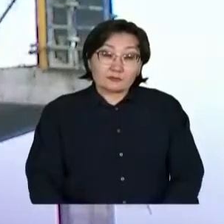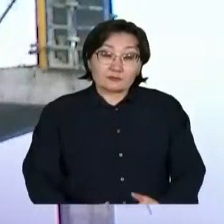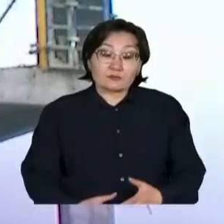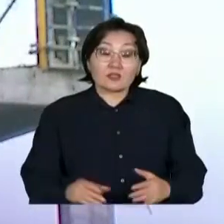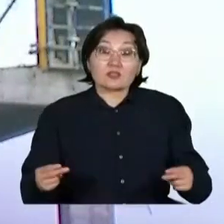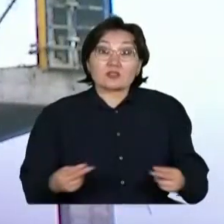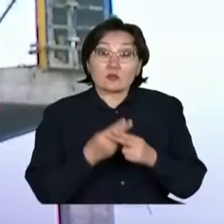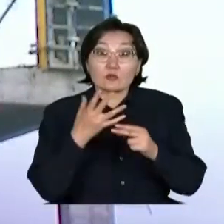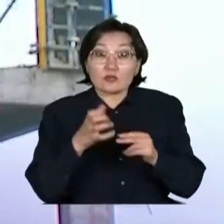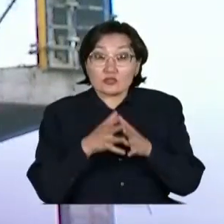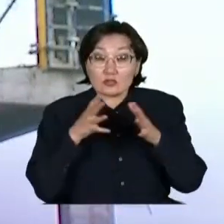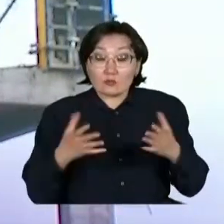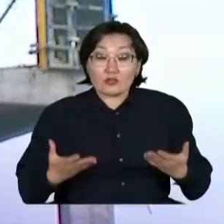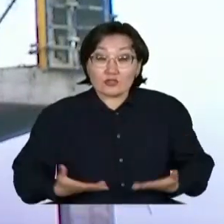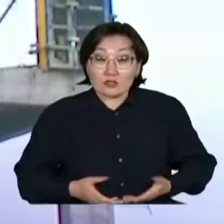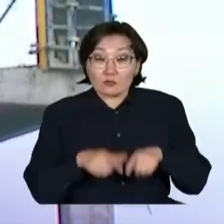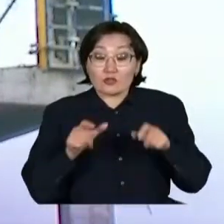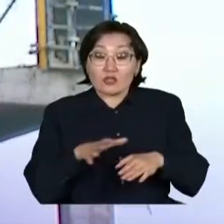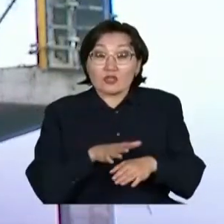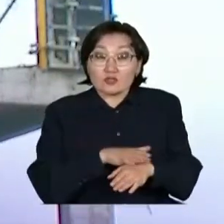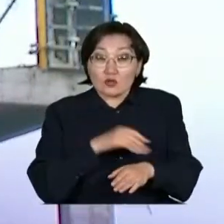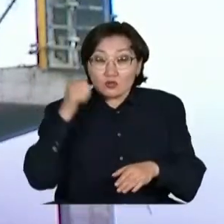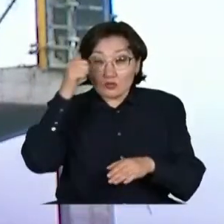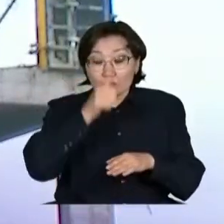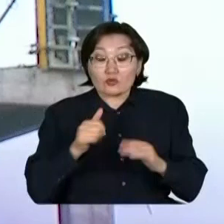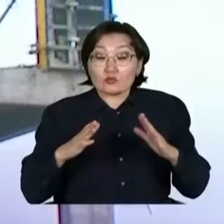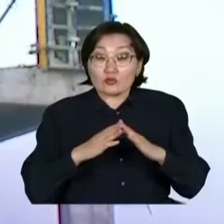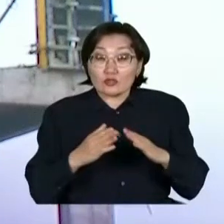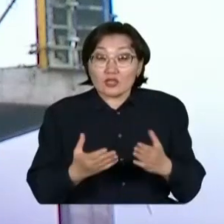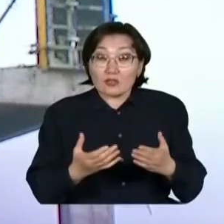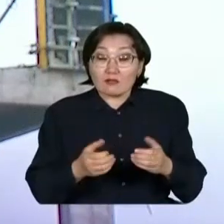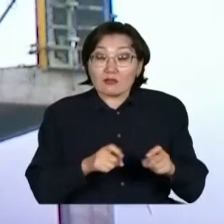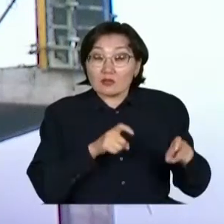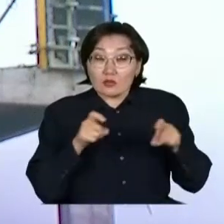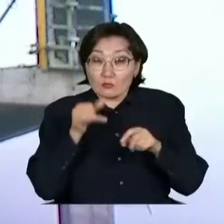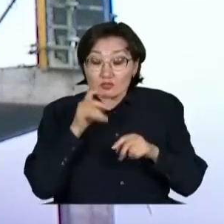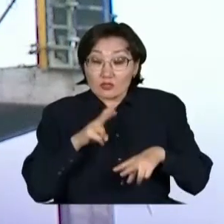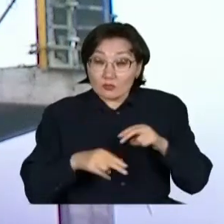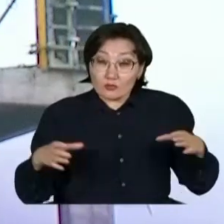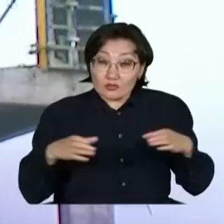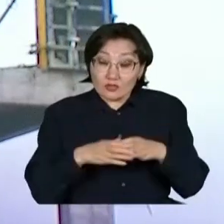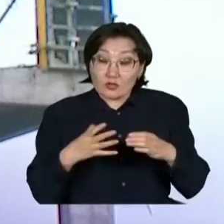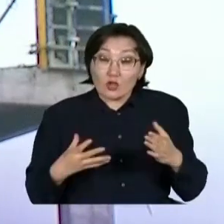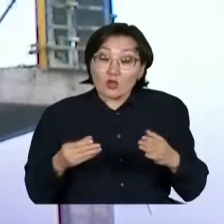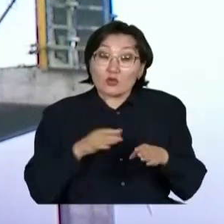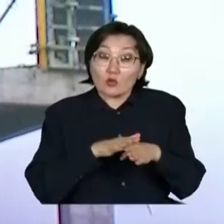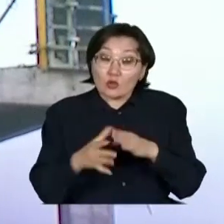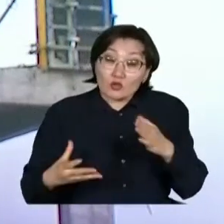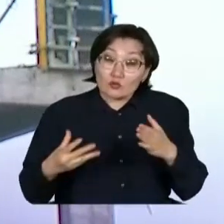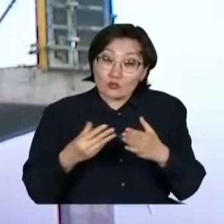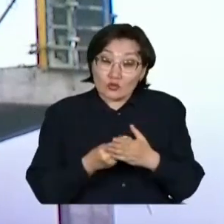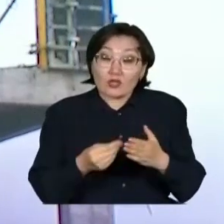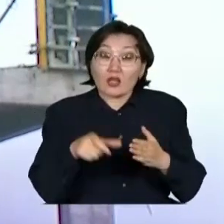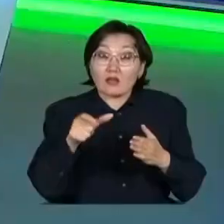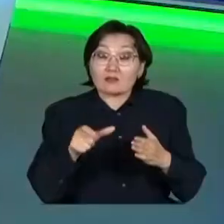Елордада 500-ден астам тұрғын жылдап күткен үйлеріне қол жеткізе алмай жүр. Құрылыс компаниясына толық төлем жасаған үлескерлер баспаналарын 3